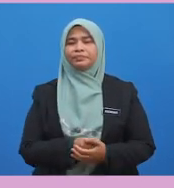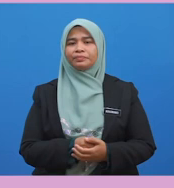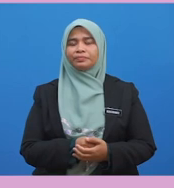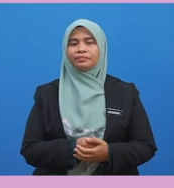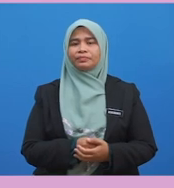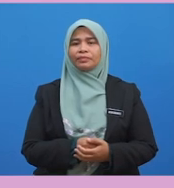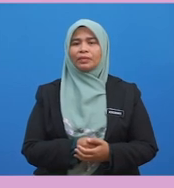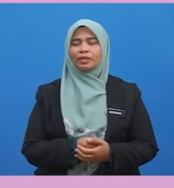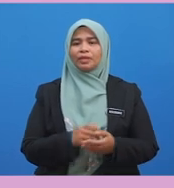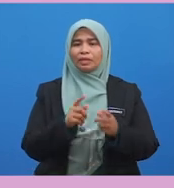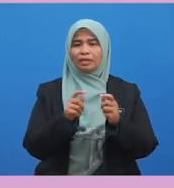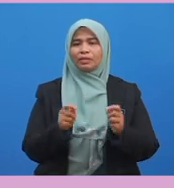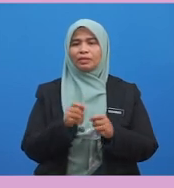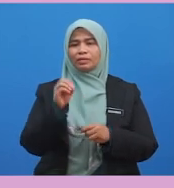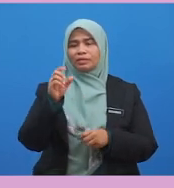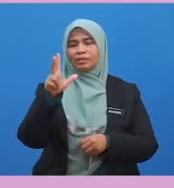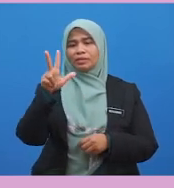spontan tanpa paksaan.